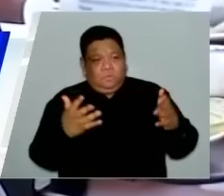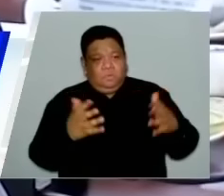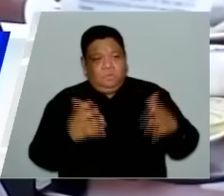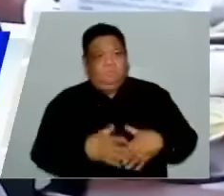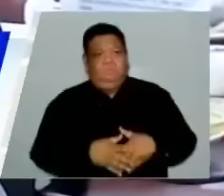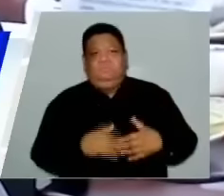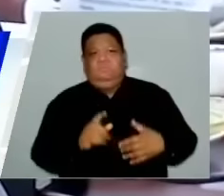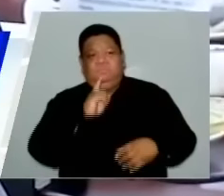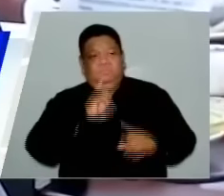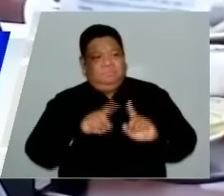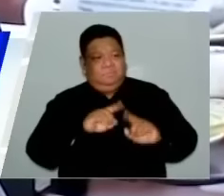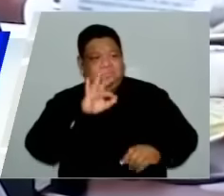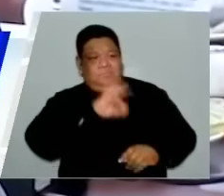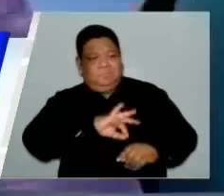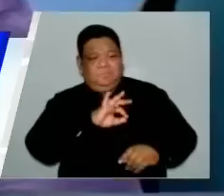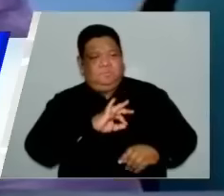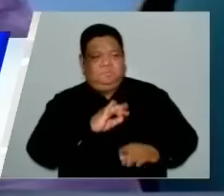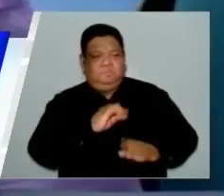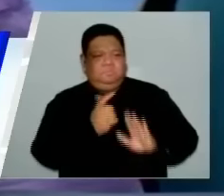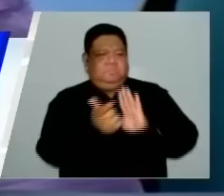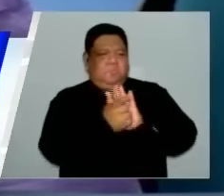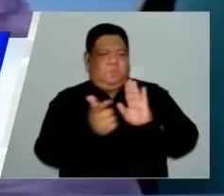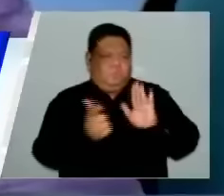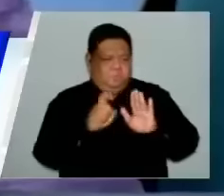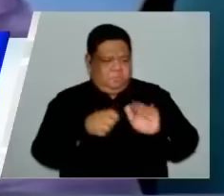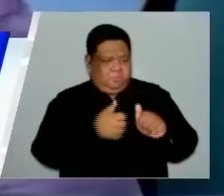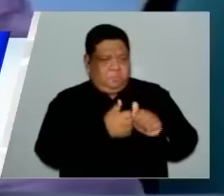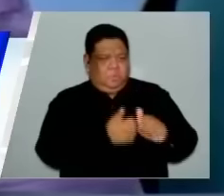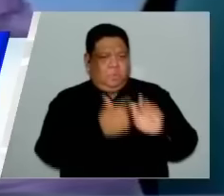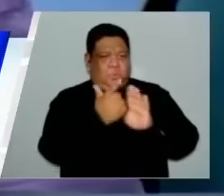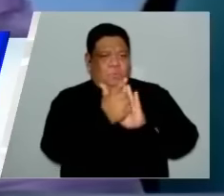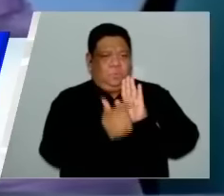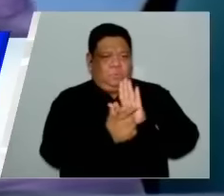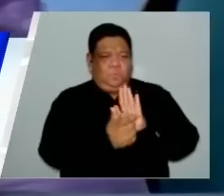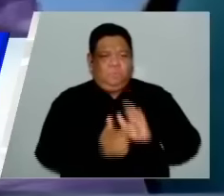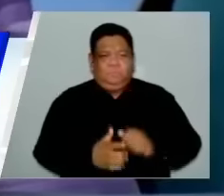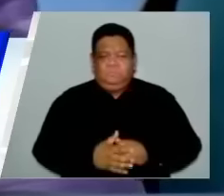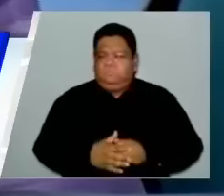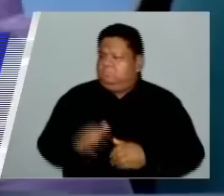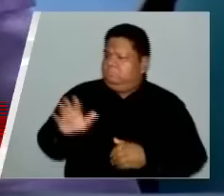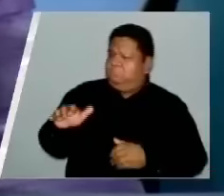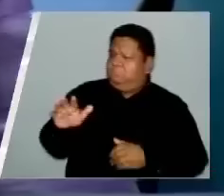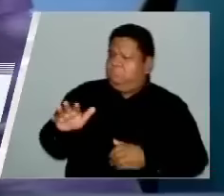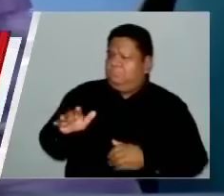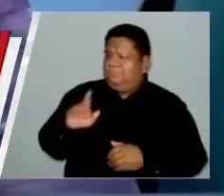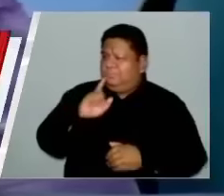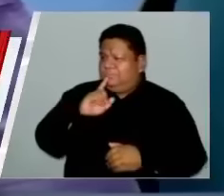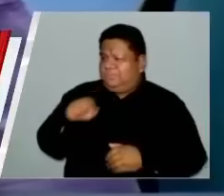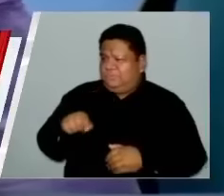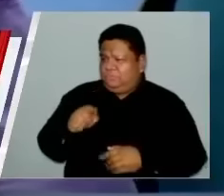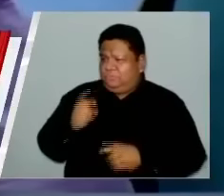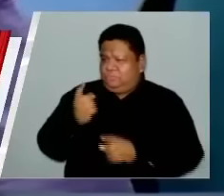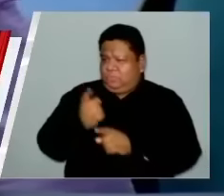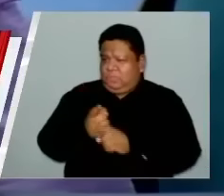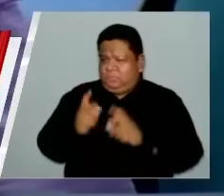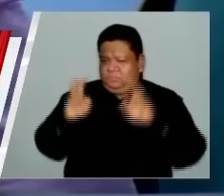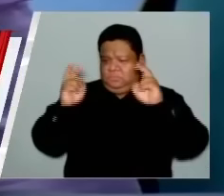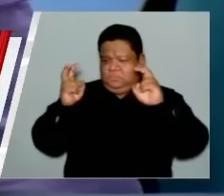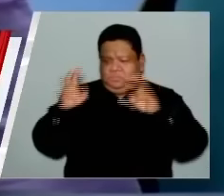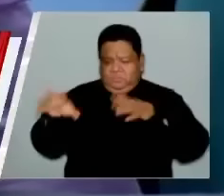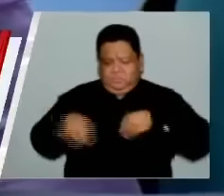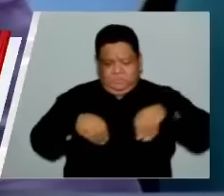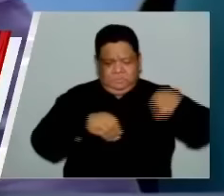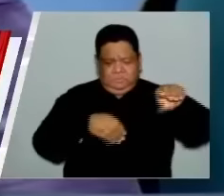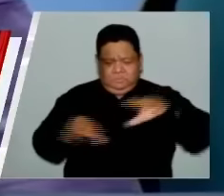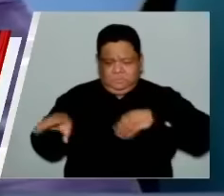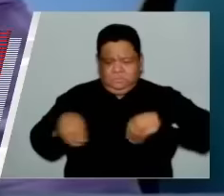na nararapat ayon sa batas. Hindi po ba ito in fact human trafficking? Kasi parang indentured